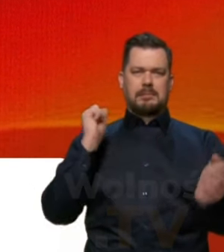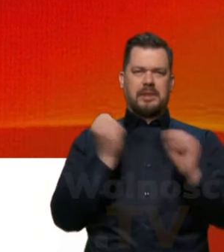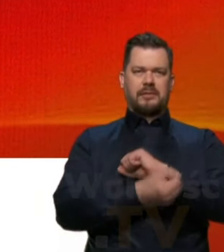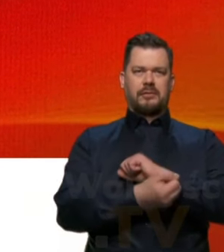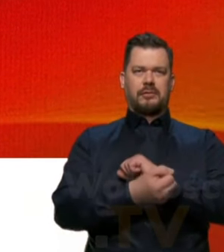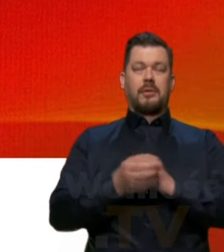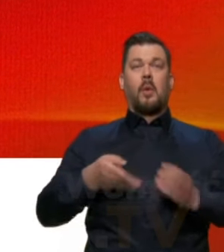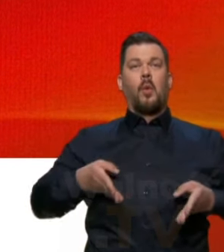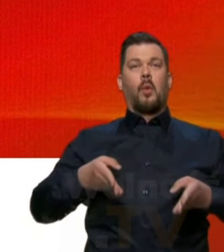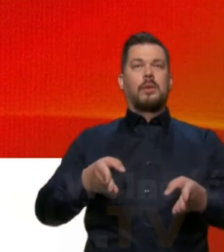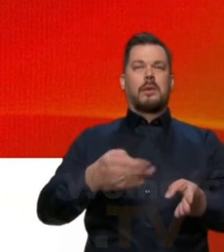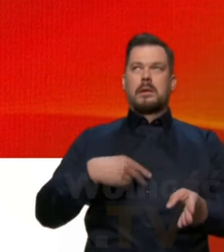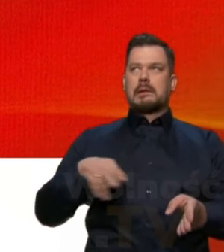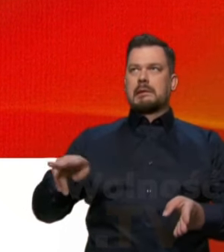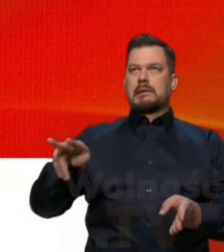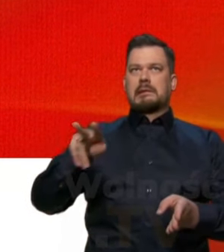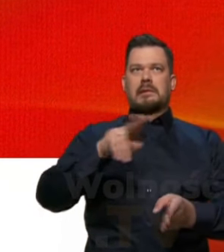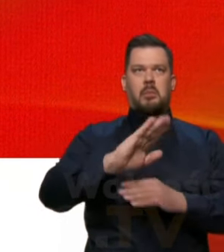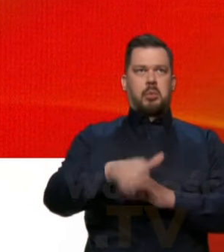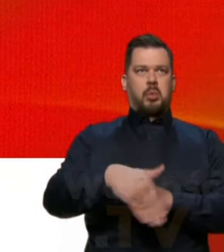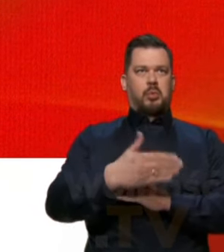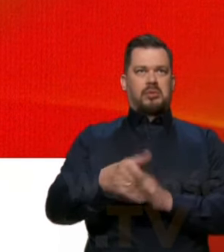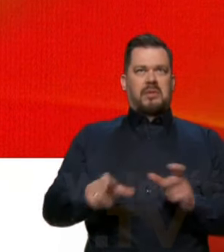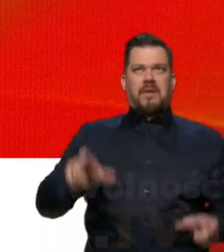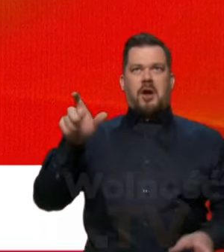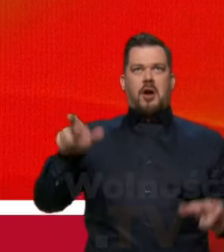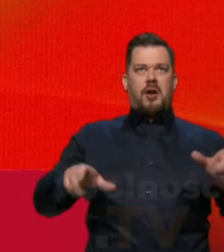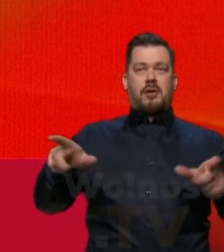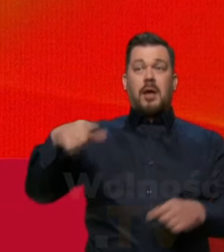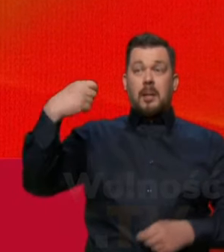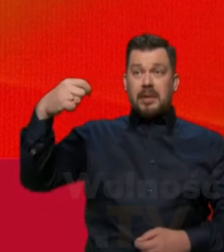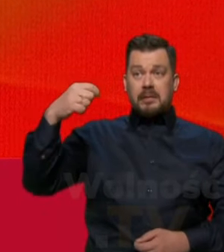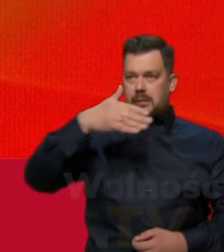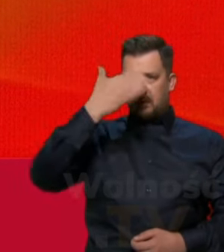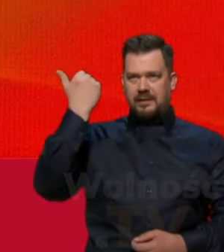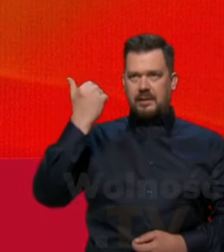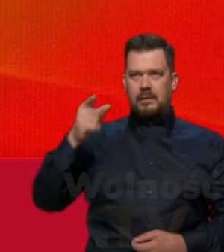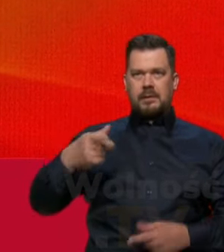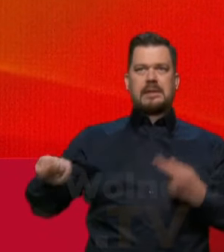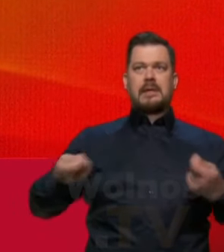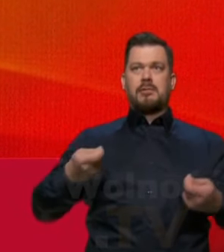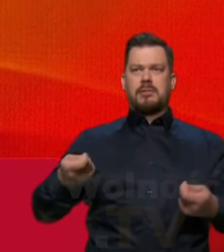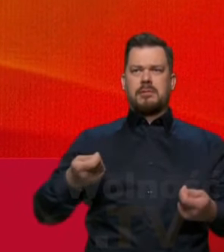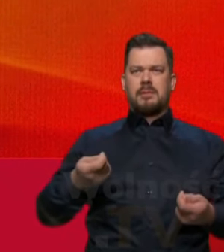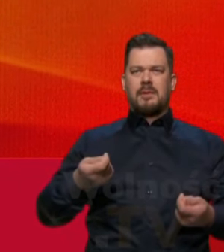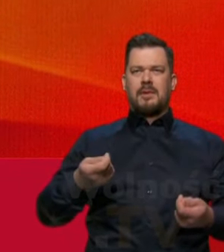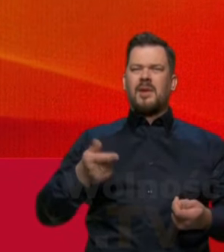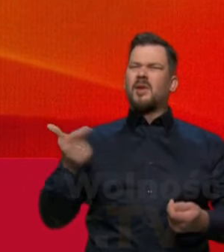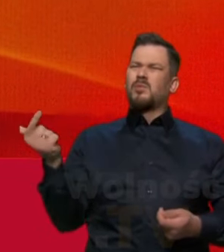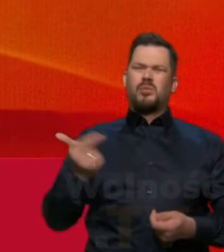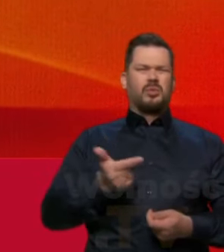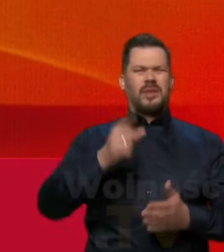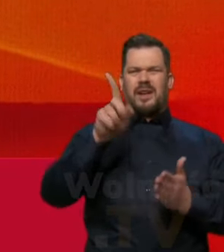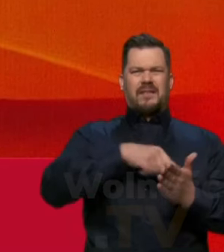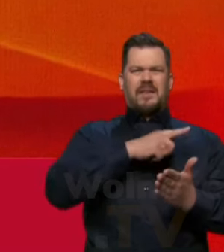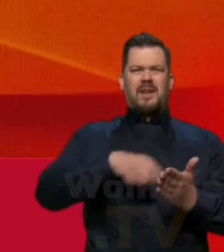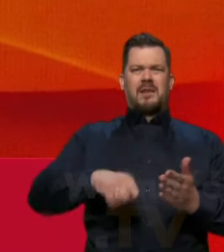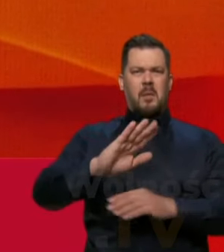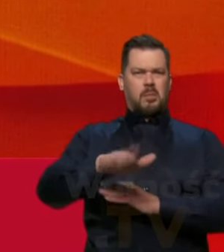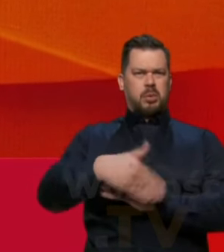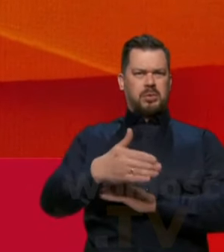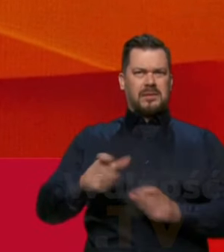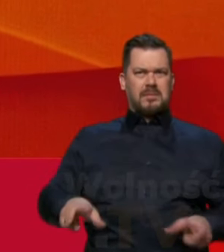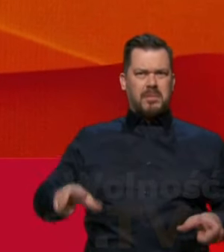Idziemy ulicami i straszą nas pustostany, ponieważ prezydent nie wie de facto, czym zarządza. Dlatego musimy zlikwidować pustostany. Musimy